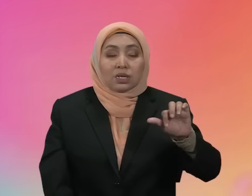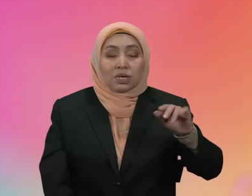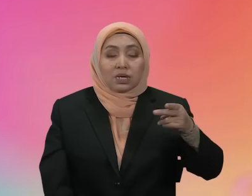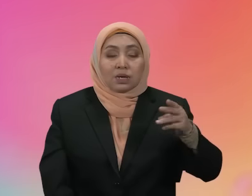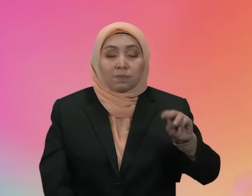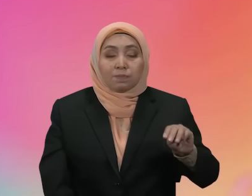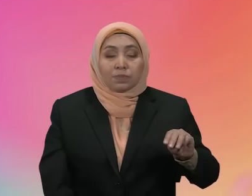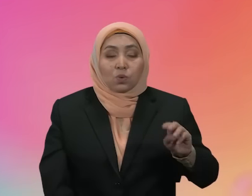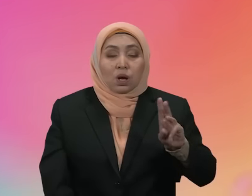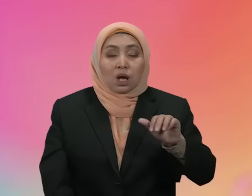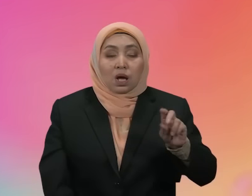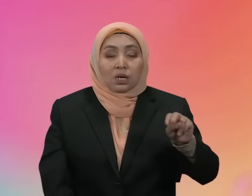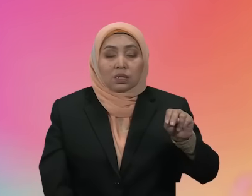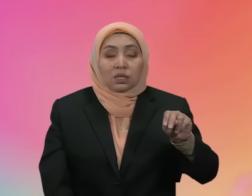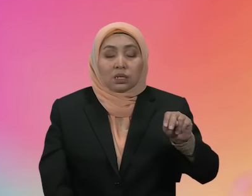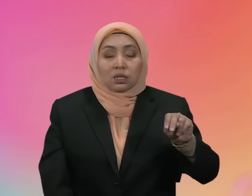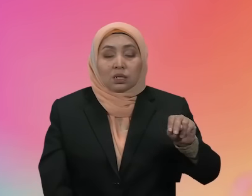بأموالهم